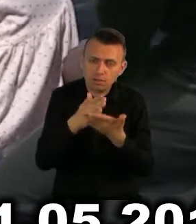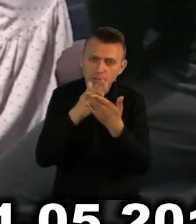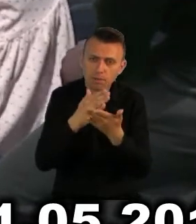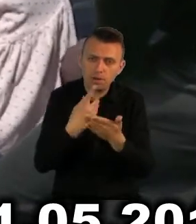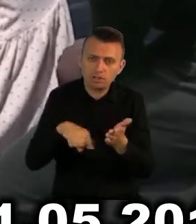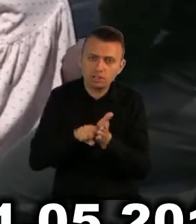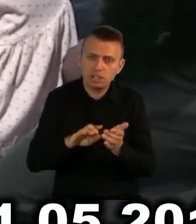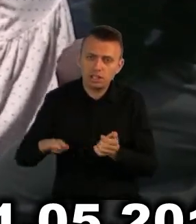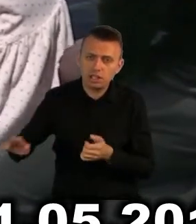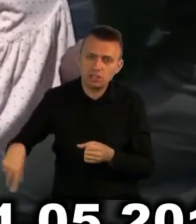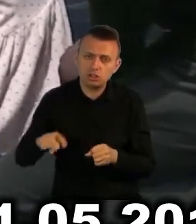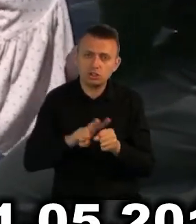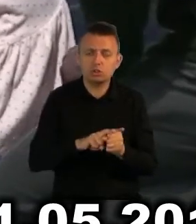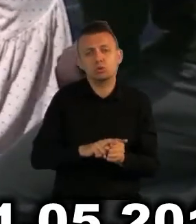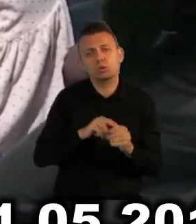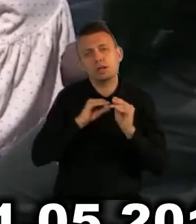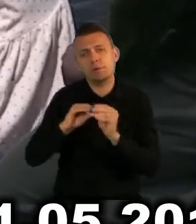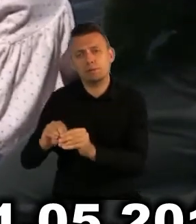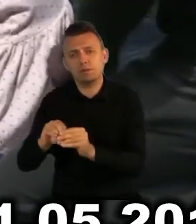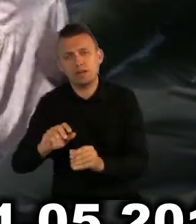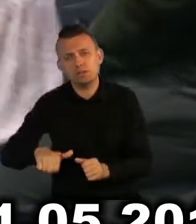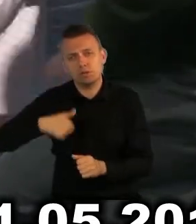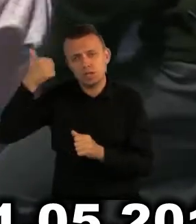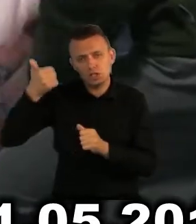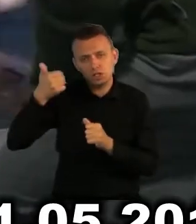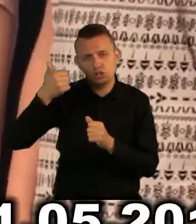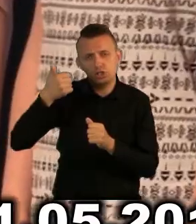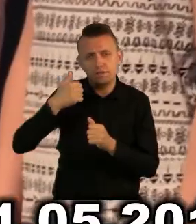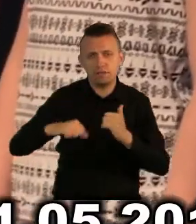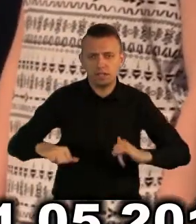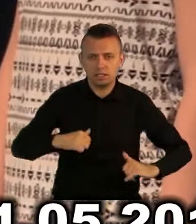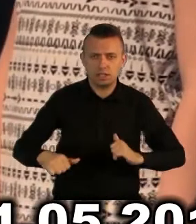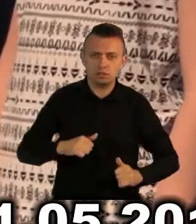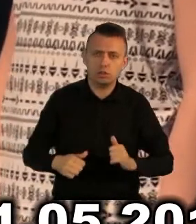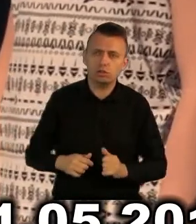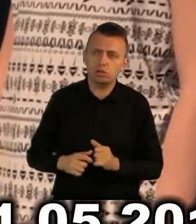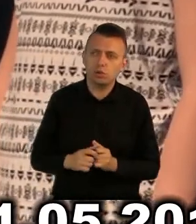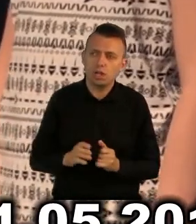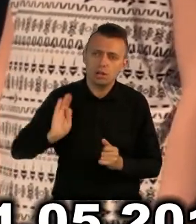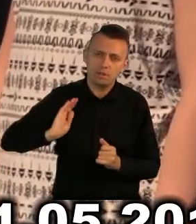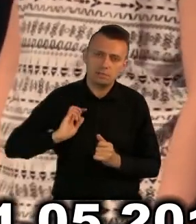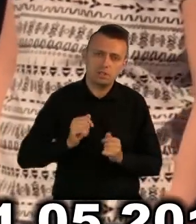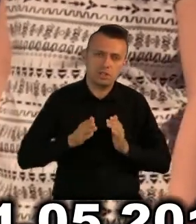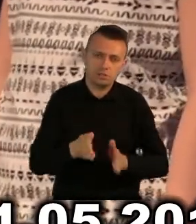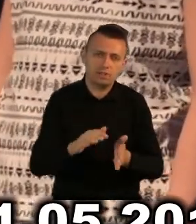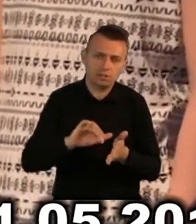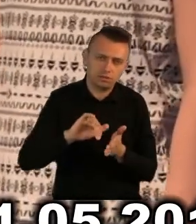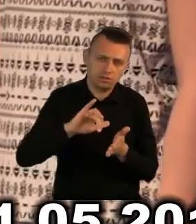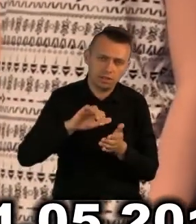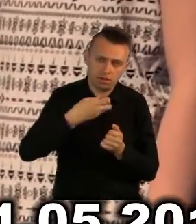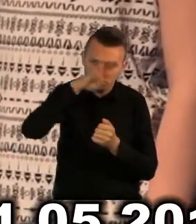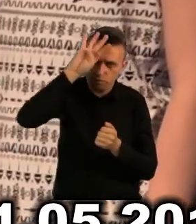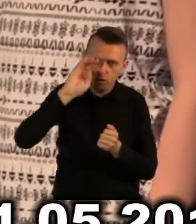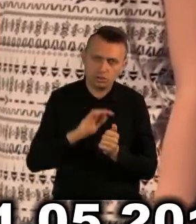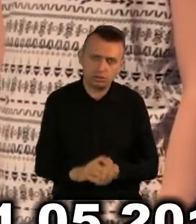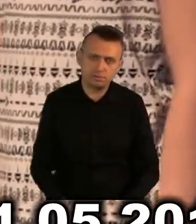Tadeusz Zagajewski, prezes zarządu Centrum Bezpieczeństwa Ruchu Drogowego w Łodzi. Jeśli nic nie odpowiada, krzycz